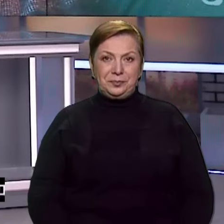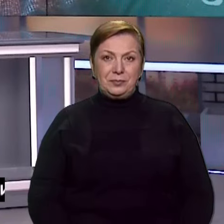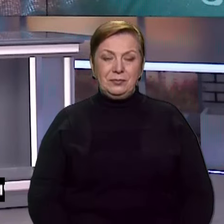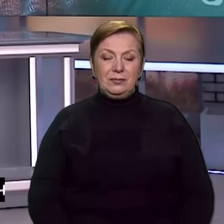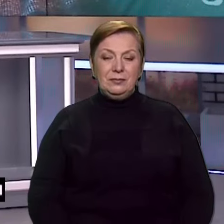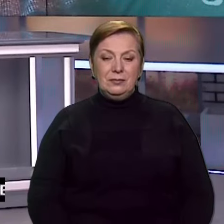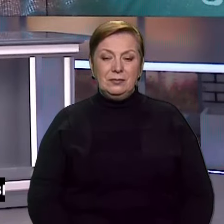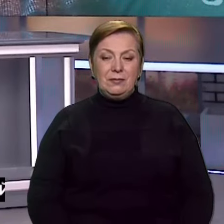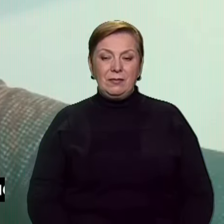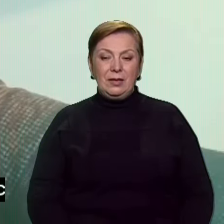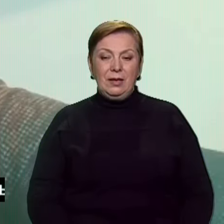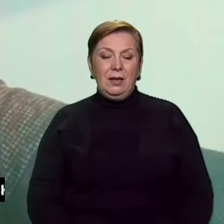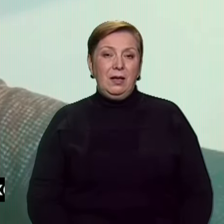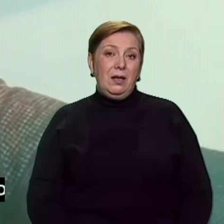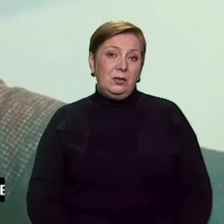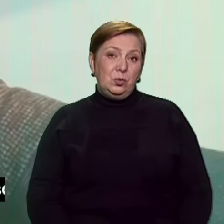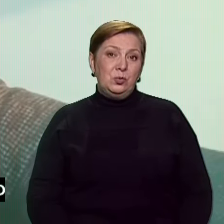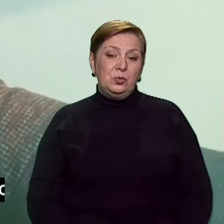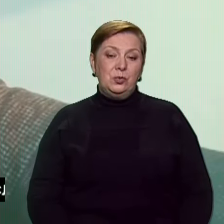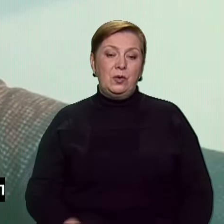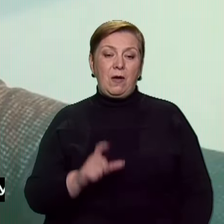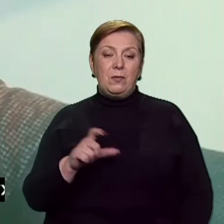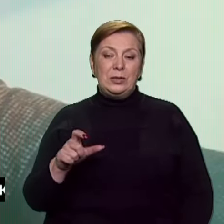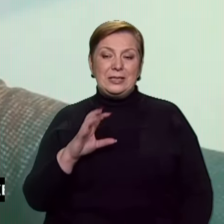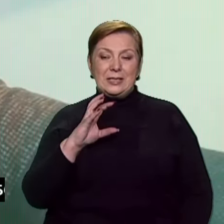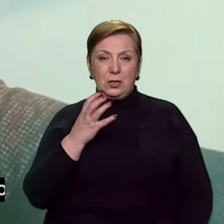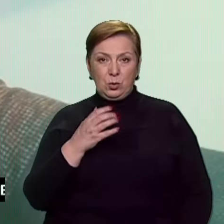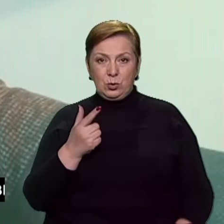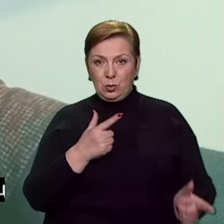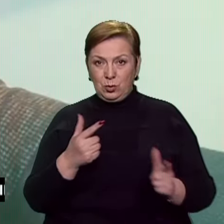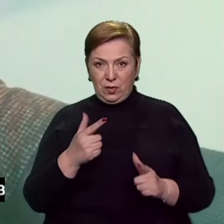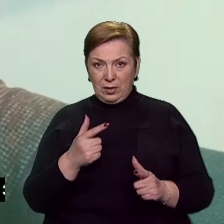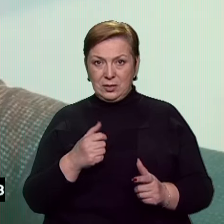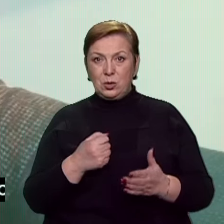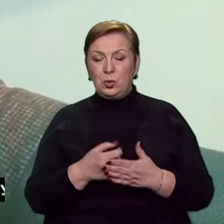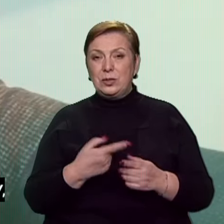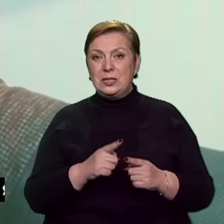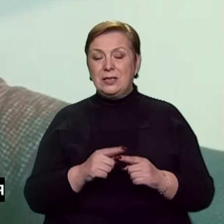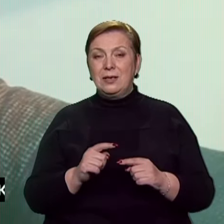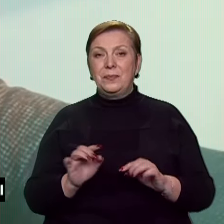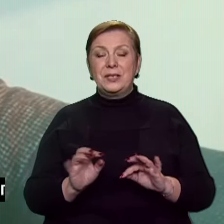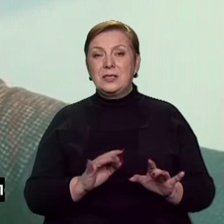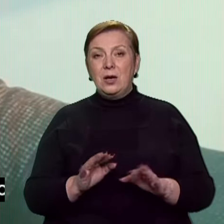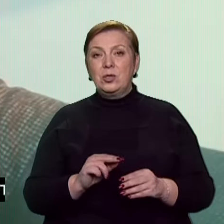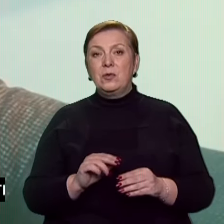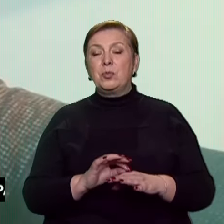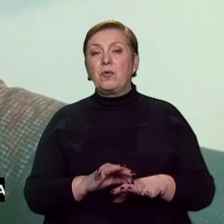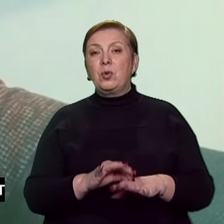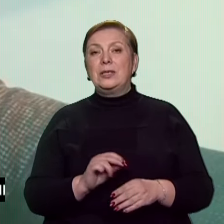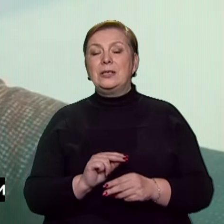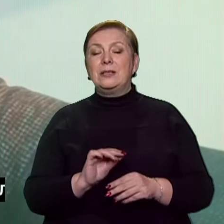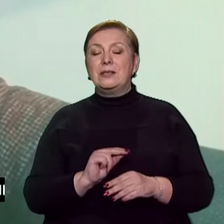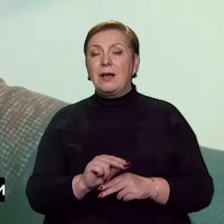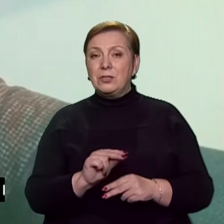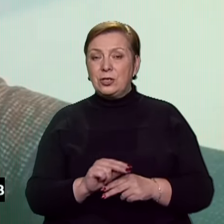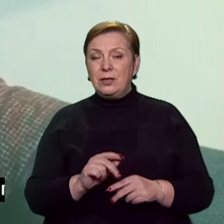Ну, почнемо з того, що вони дуже серйозно готувалися до цих заходів, проводили навчання,